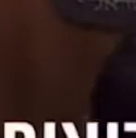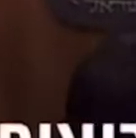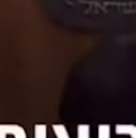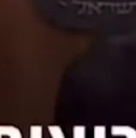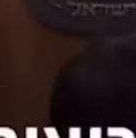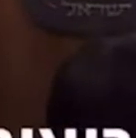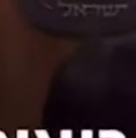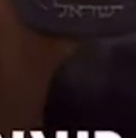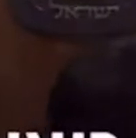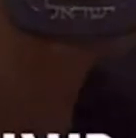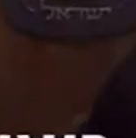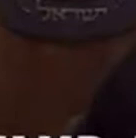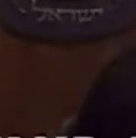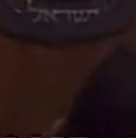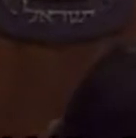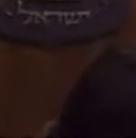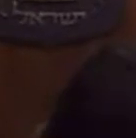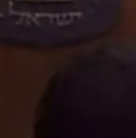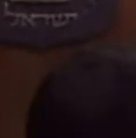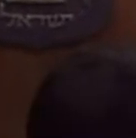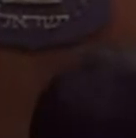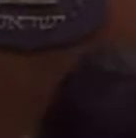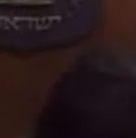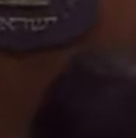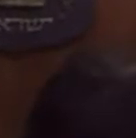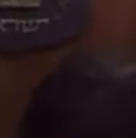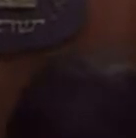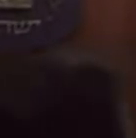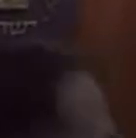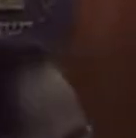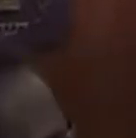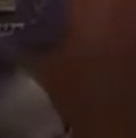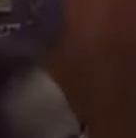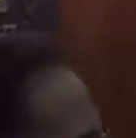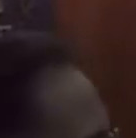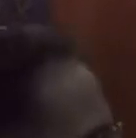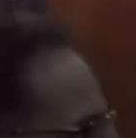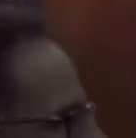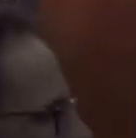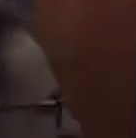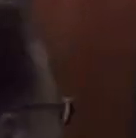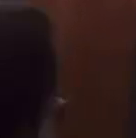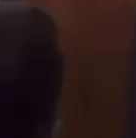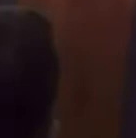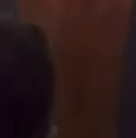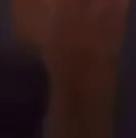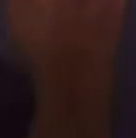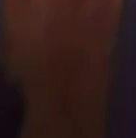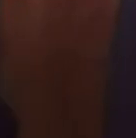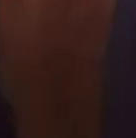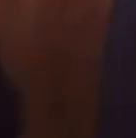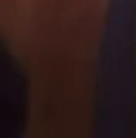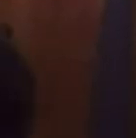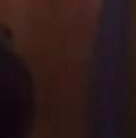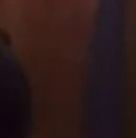בנושאים, אתם יכולים לשאול על מה שאתם רוצים. תתקשרו למערכות שלכם, הם יזרימו לכם שאלות מביכות. תעשו